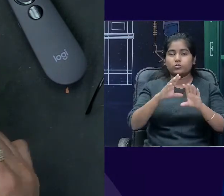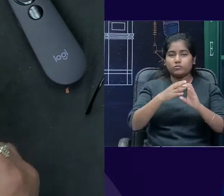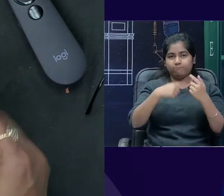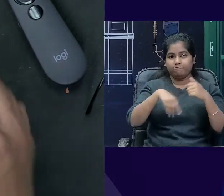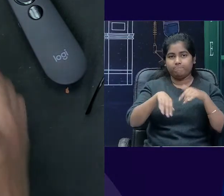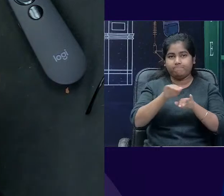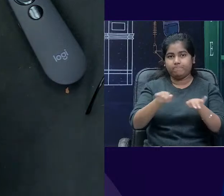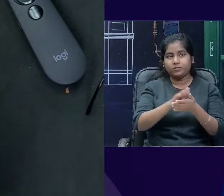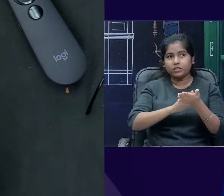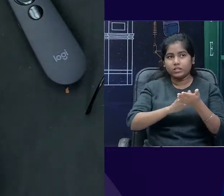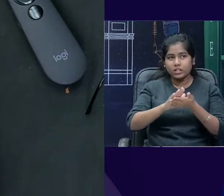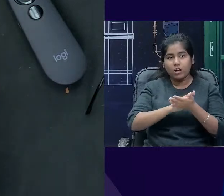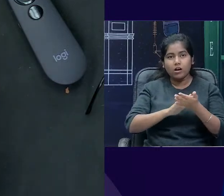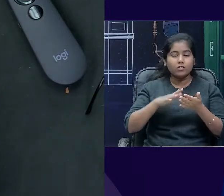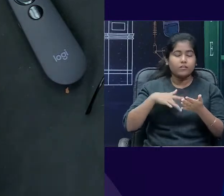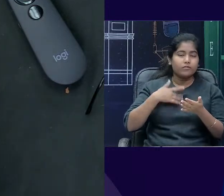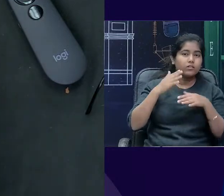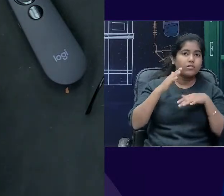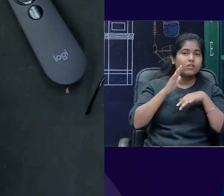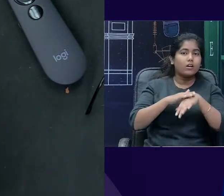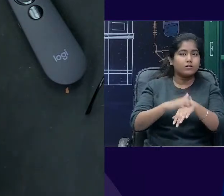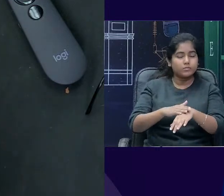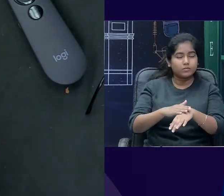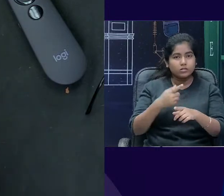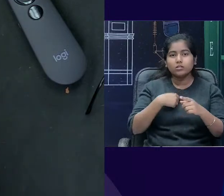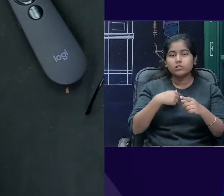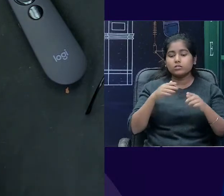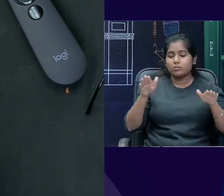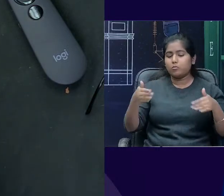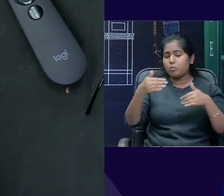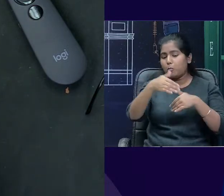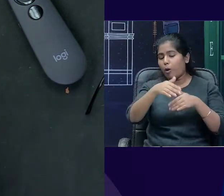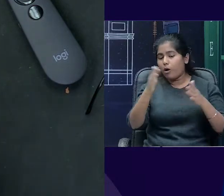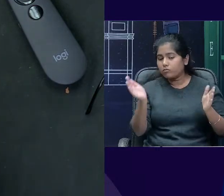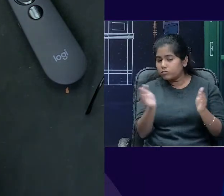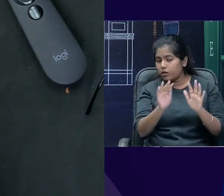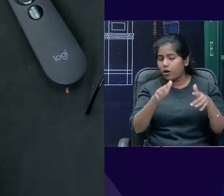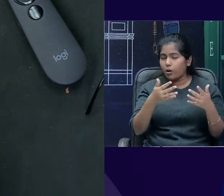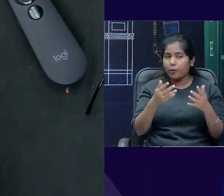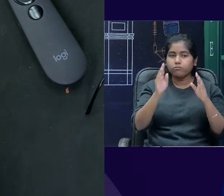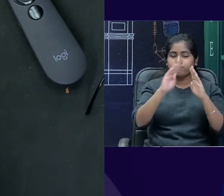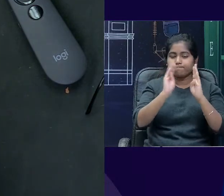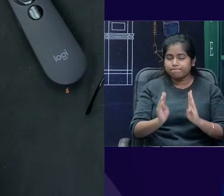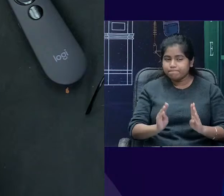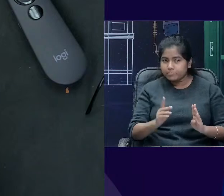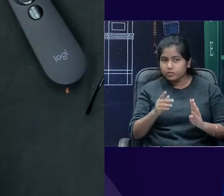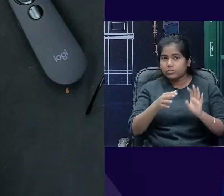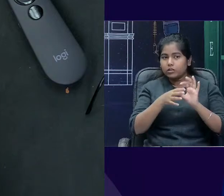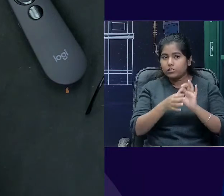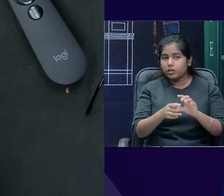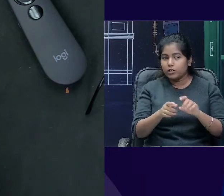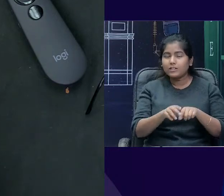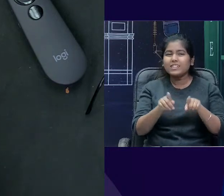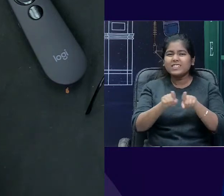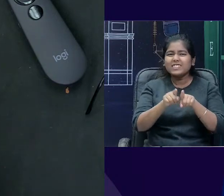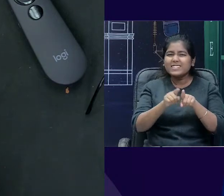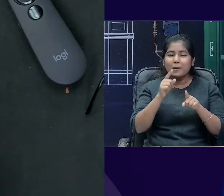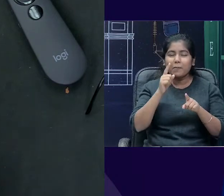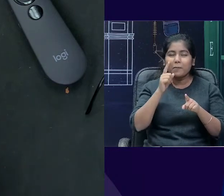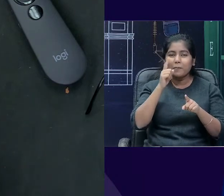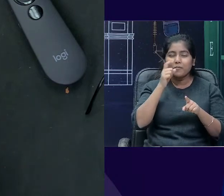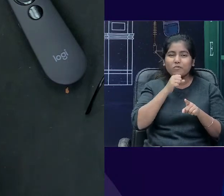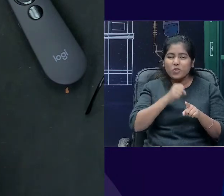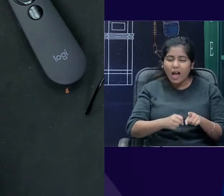feel and experience the different shapes. And here in संदूक, दादी माँ का संदूक,